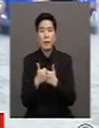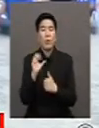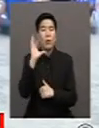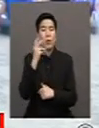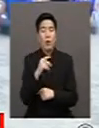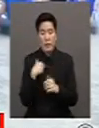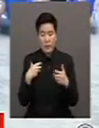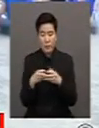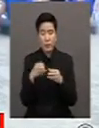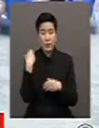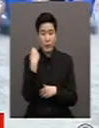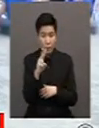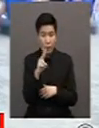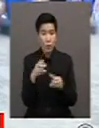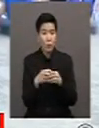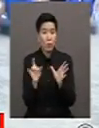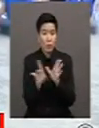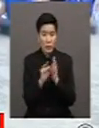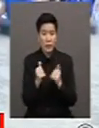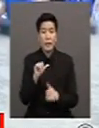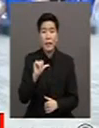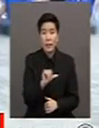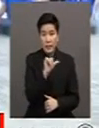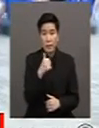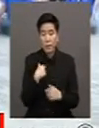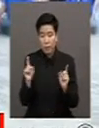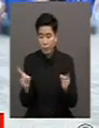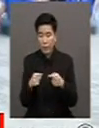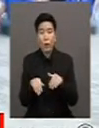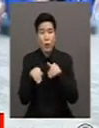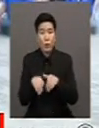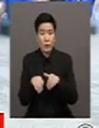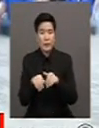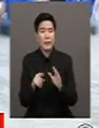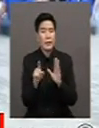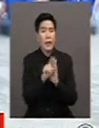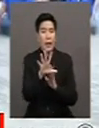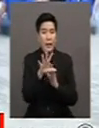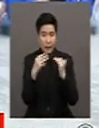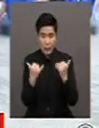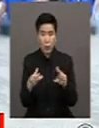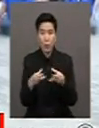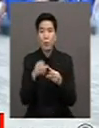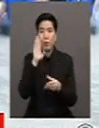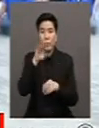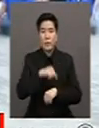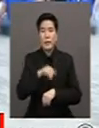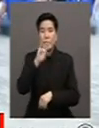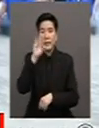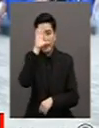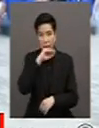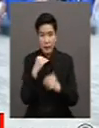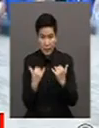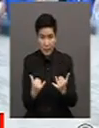เลือก12ทีมสุดท้ายโซนเอเชียระหว่างทีมชาติไทยที่จะพบกับออสเตรเลียเป็นนัดที่5ของกลุ่ม B ในช่วงเวลา 19:00